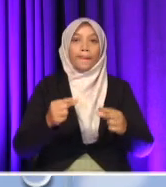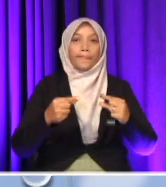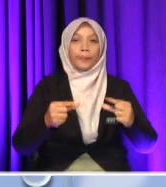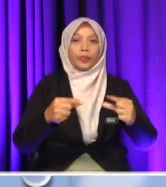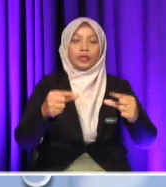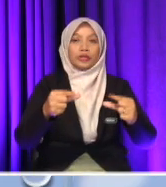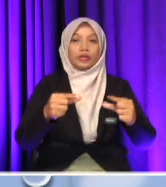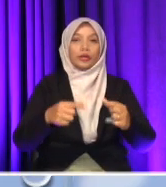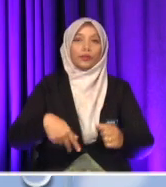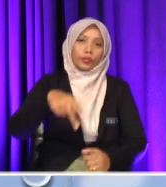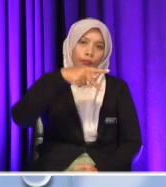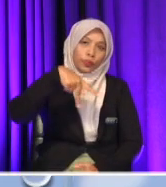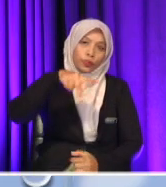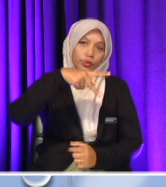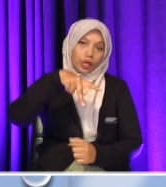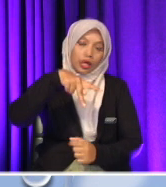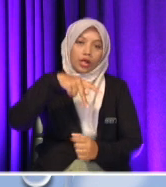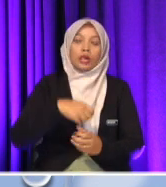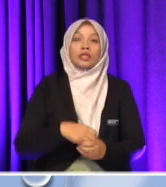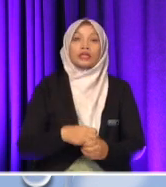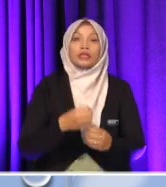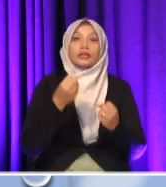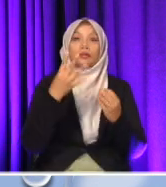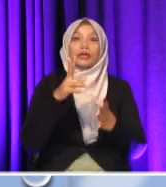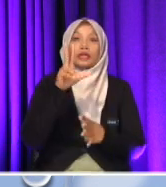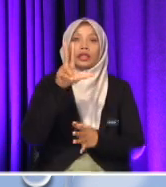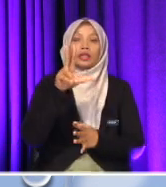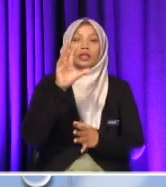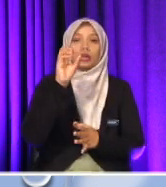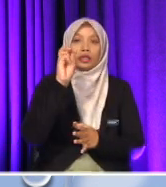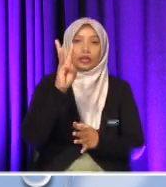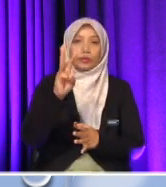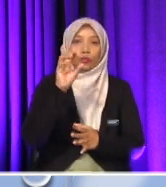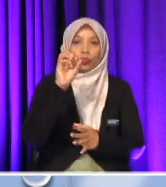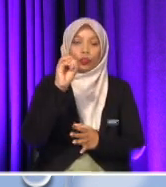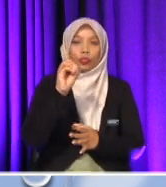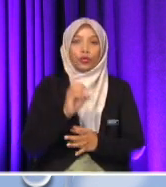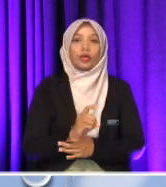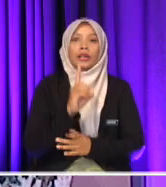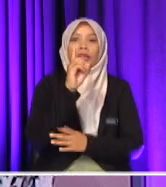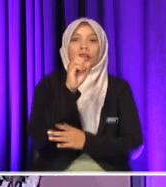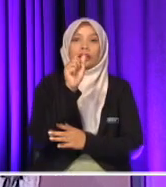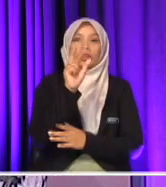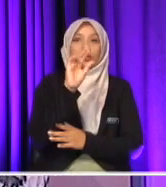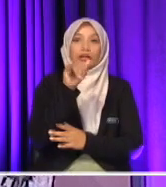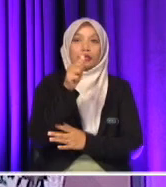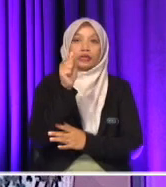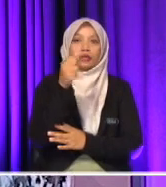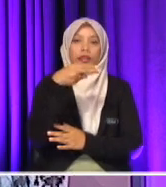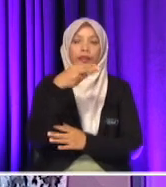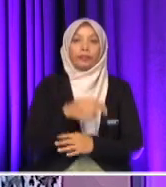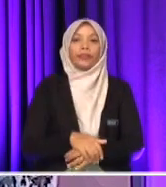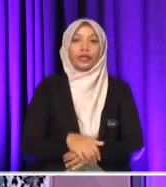ataupun berputar sebanyak 360 darjah. Bukanlah kat sini saja. Maksudnya kalau putaran tu berterusan, maksud dia akan berterus